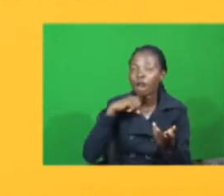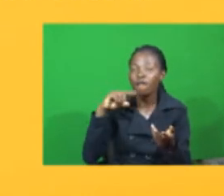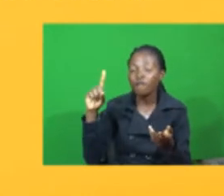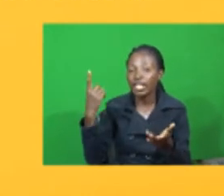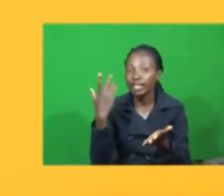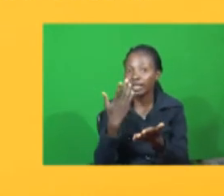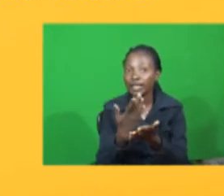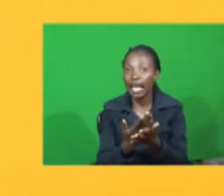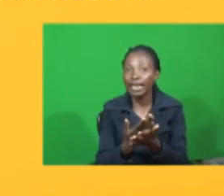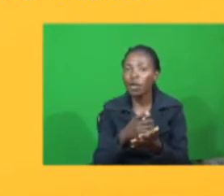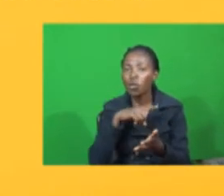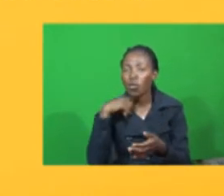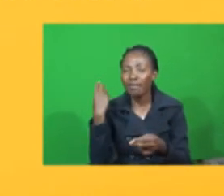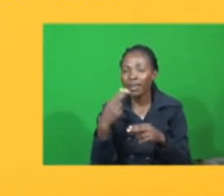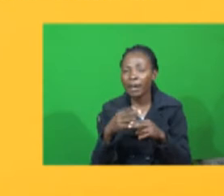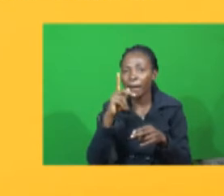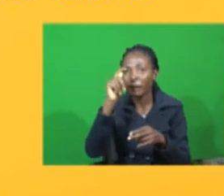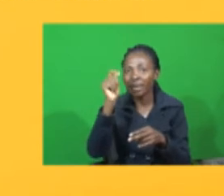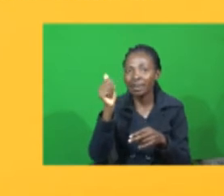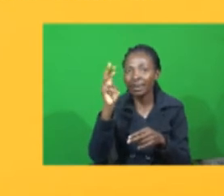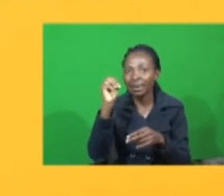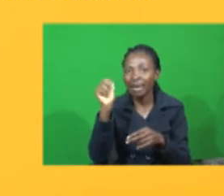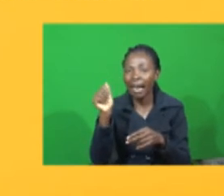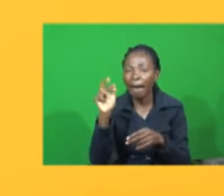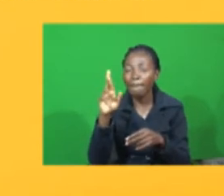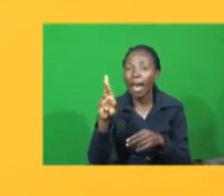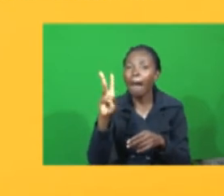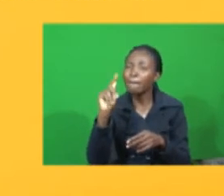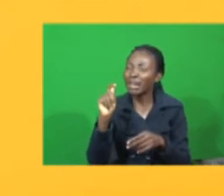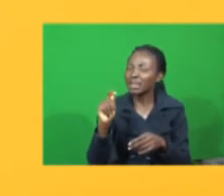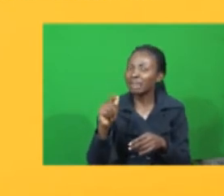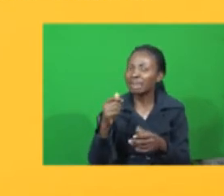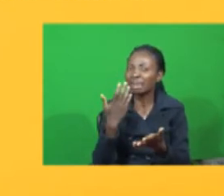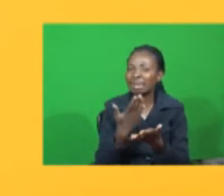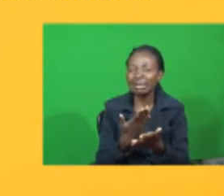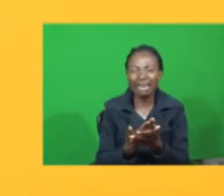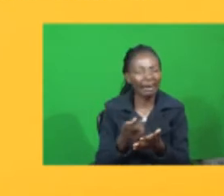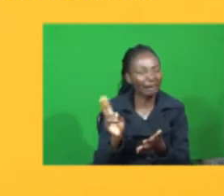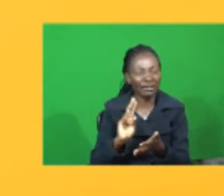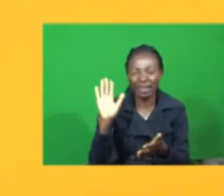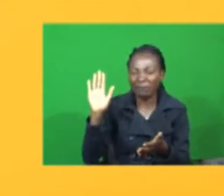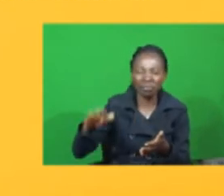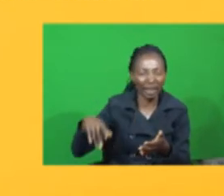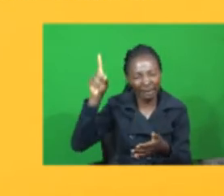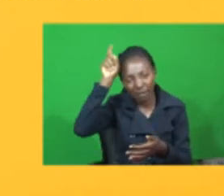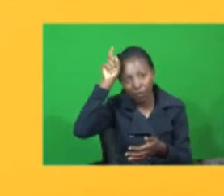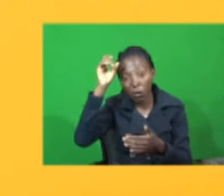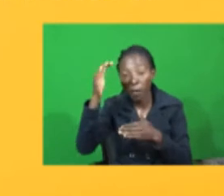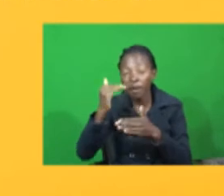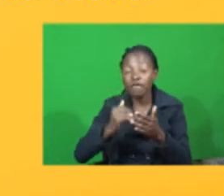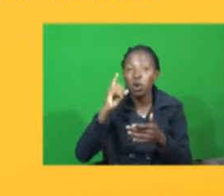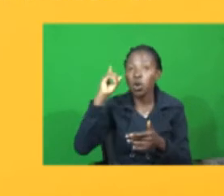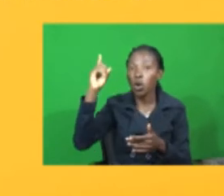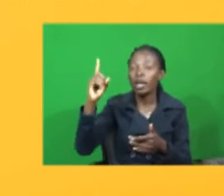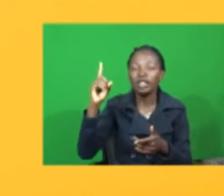Tamari. Asi Eri dangwe raJudha wakanga ari munhu akaipa pamberi paJehovha.